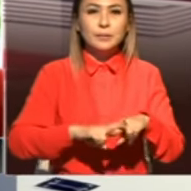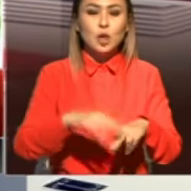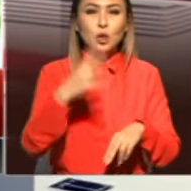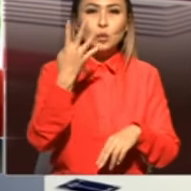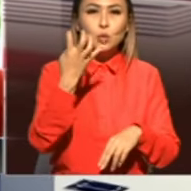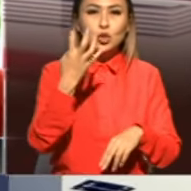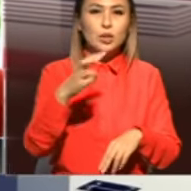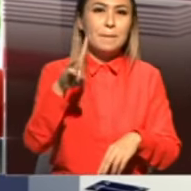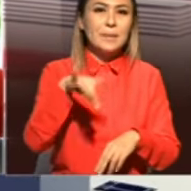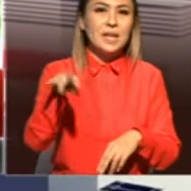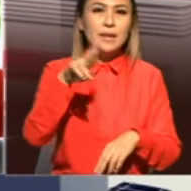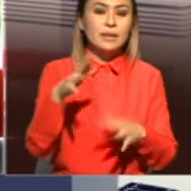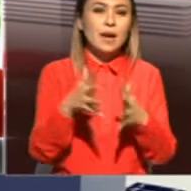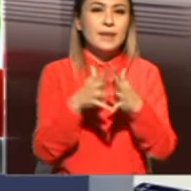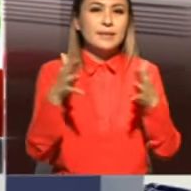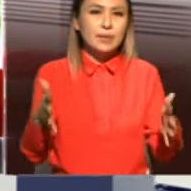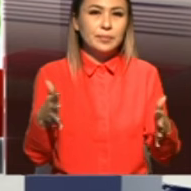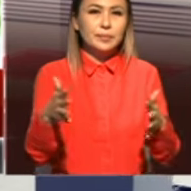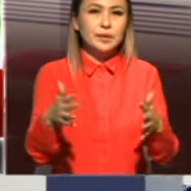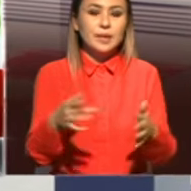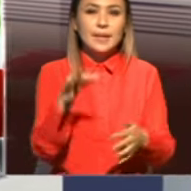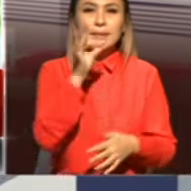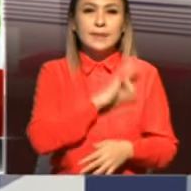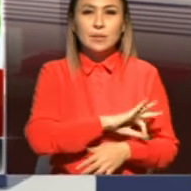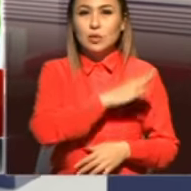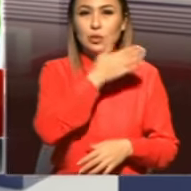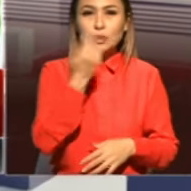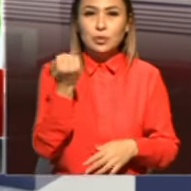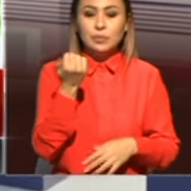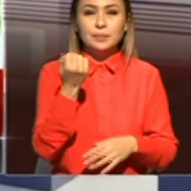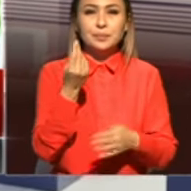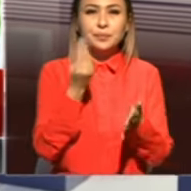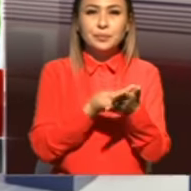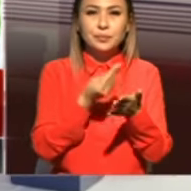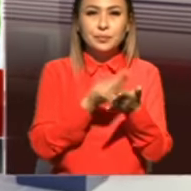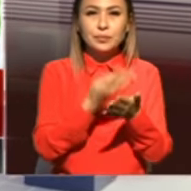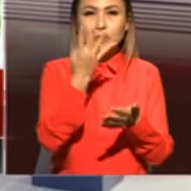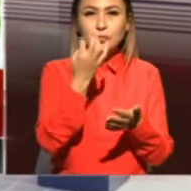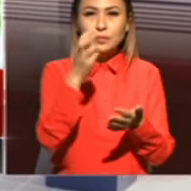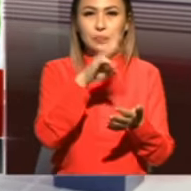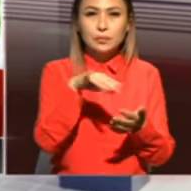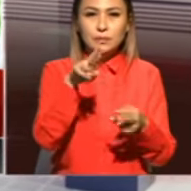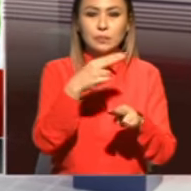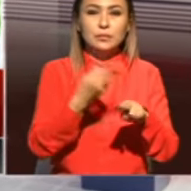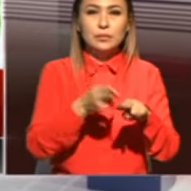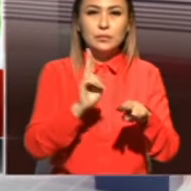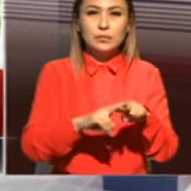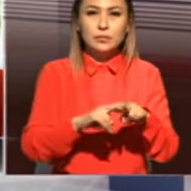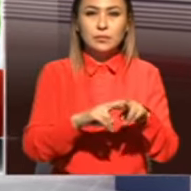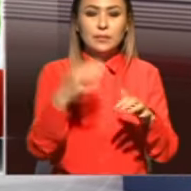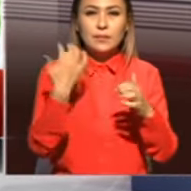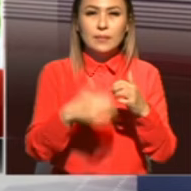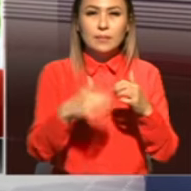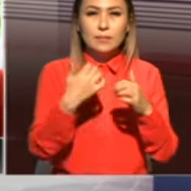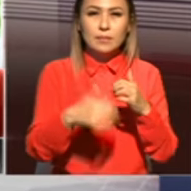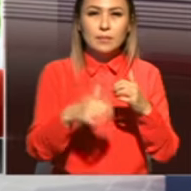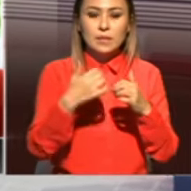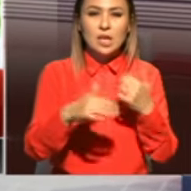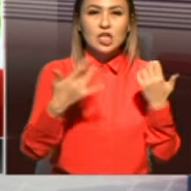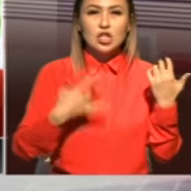400 миллиардтан астам тиімсіз жұмсалады біздің бюджеттің ақшасы. 400 миллиард дегеніміз ол бір орташа